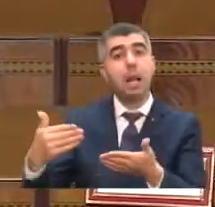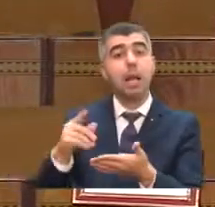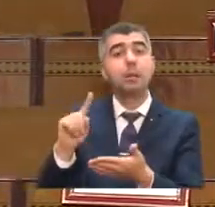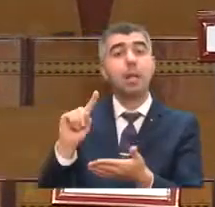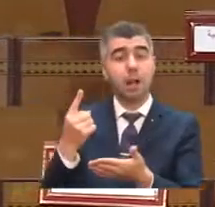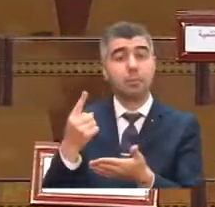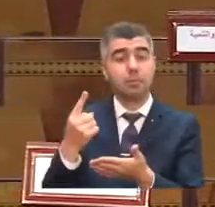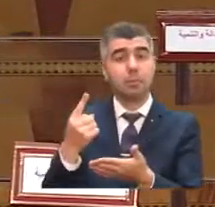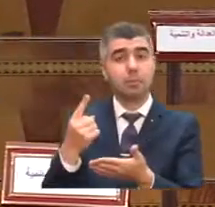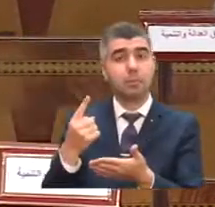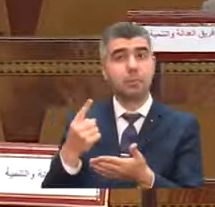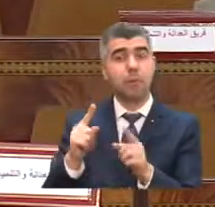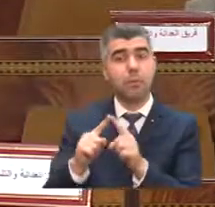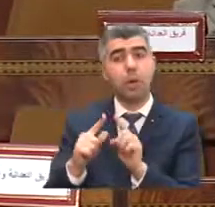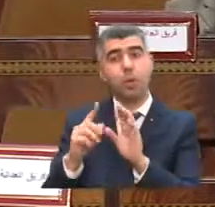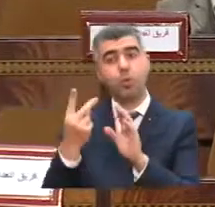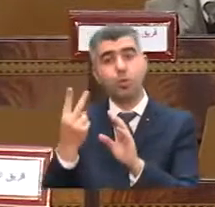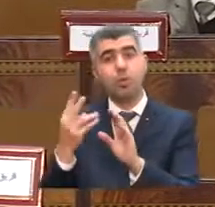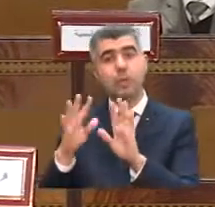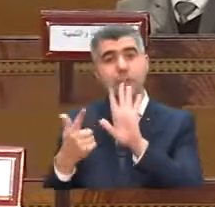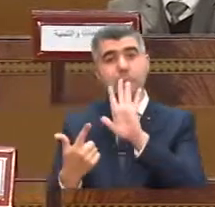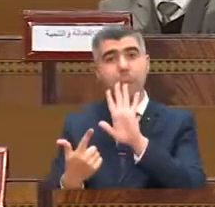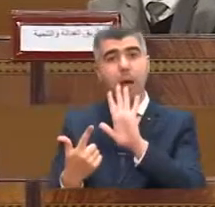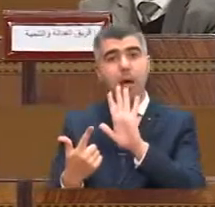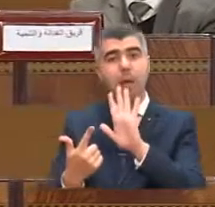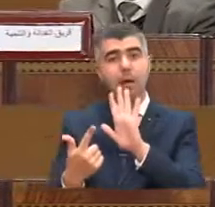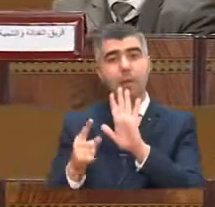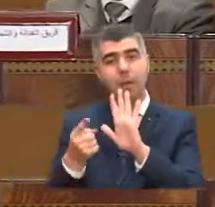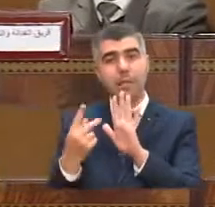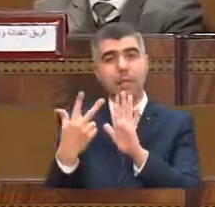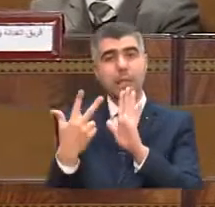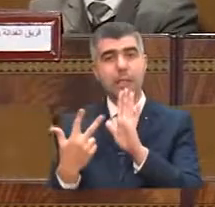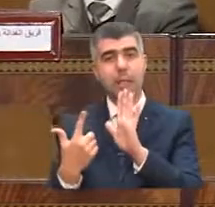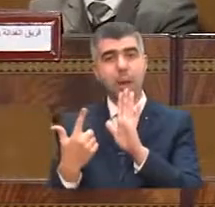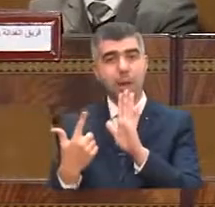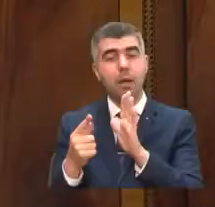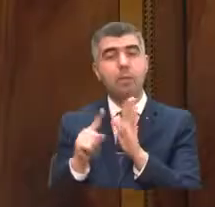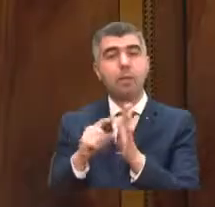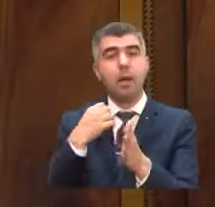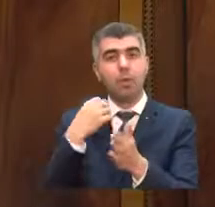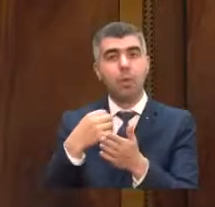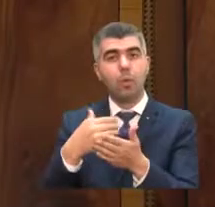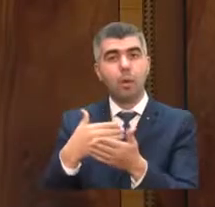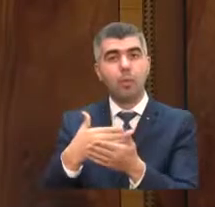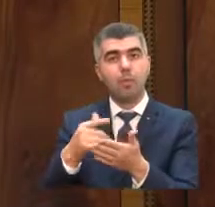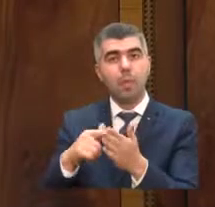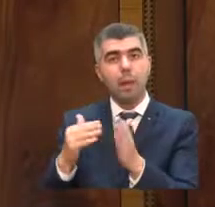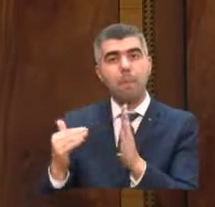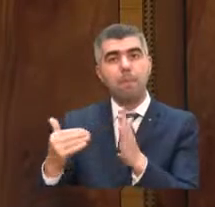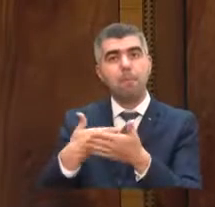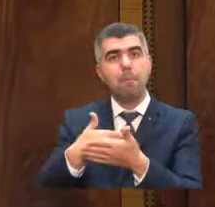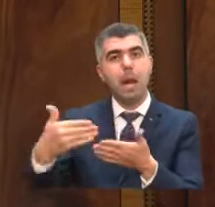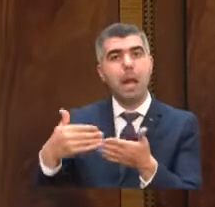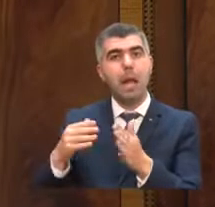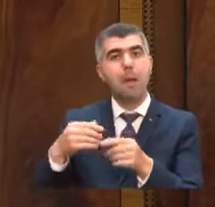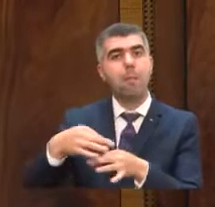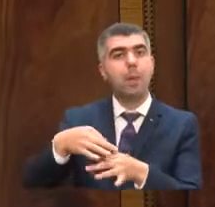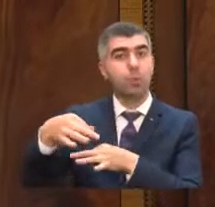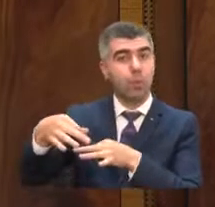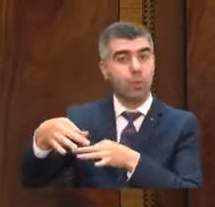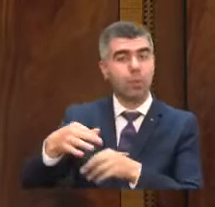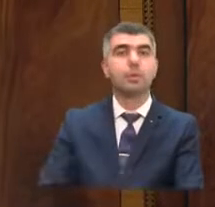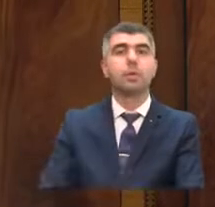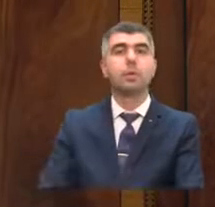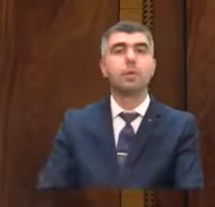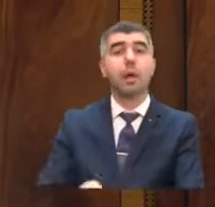مليار ديال الامتار المكعبه اللي غتضاف للحقينه العامه اللي عندنا في بلادنا. كذلك برمجنا للسنه المقبله خمسه ديال السدود الكبرى، السد